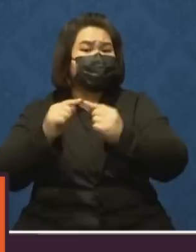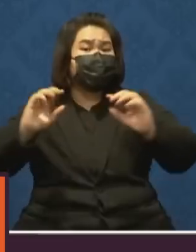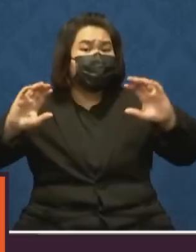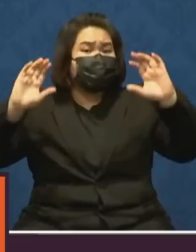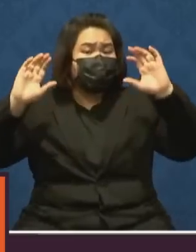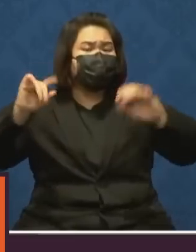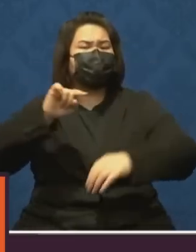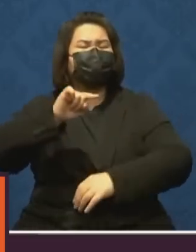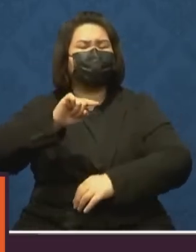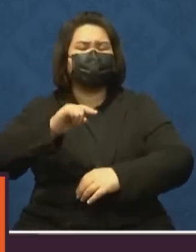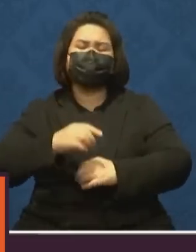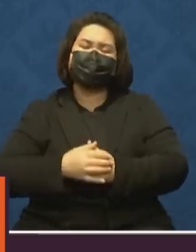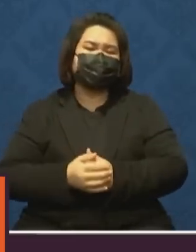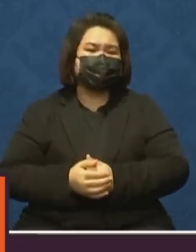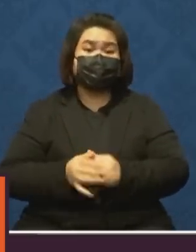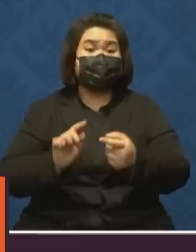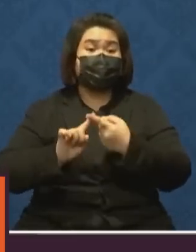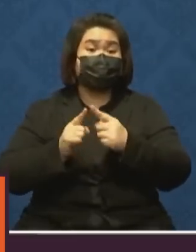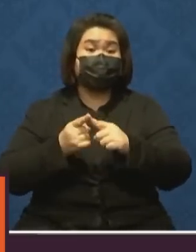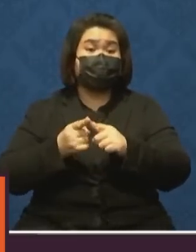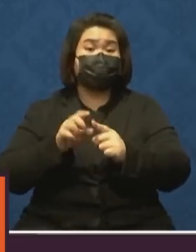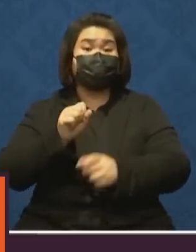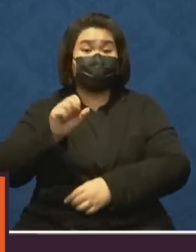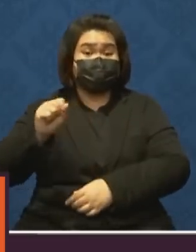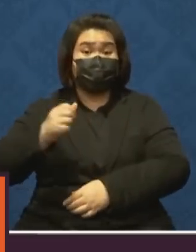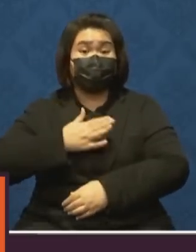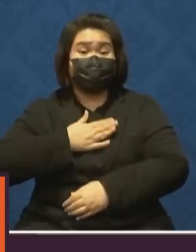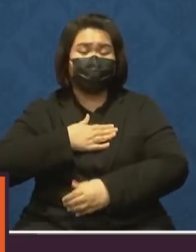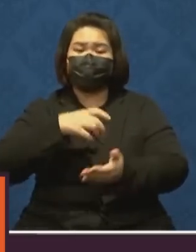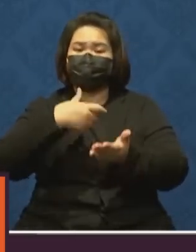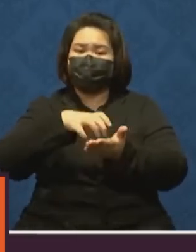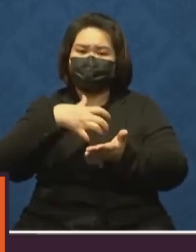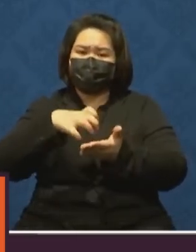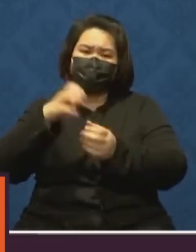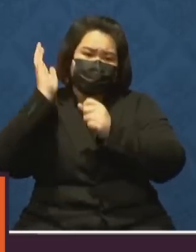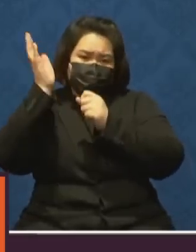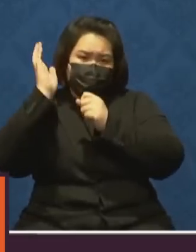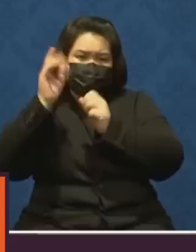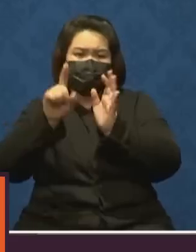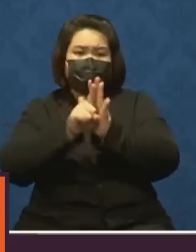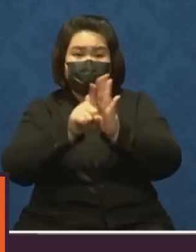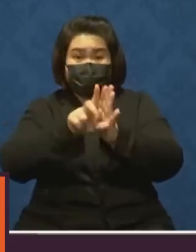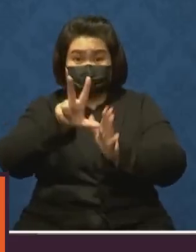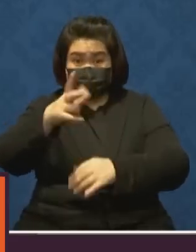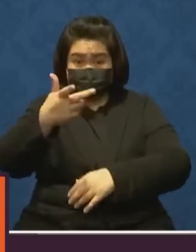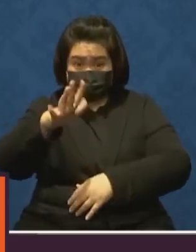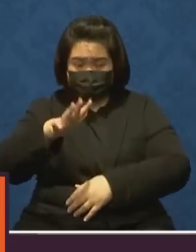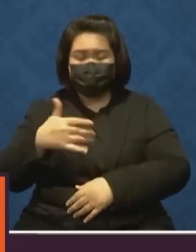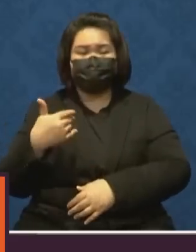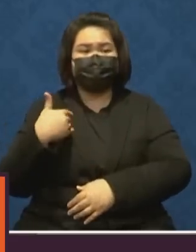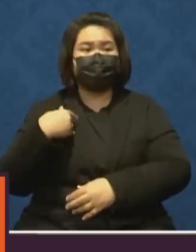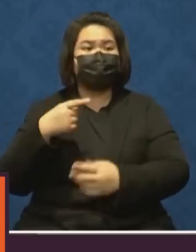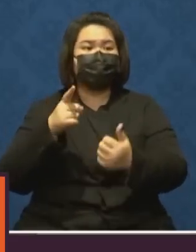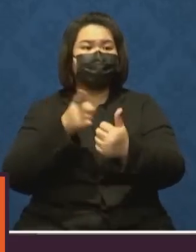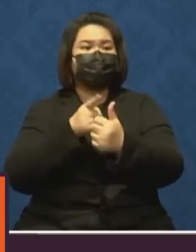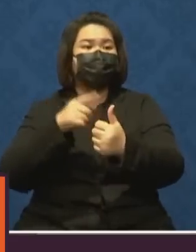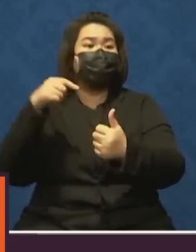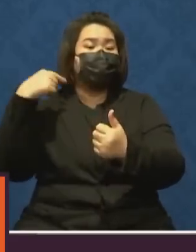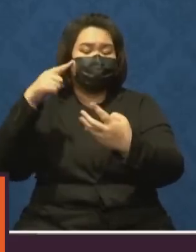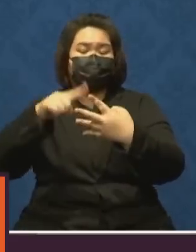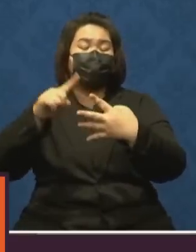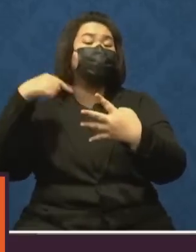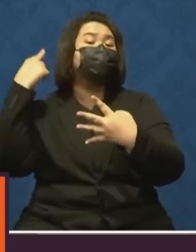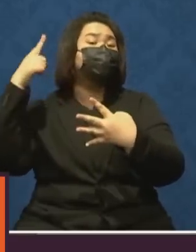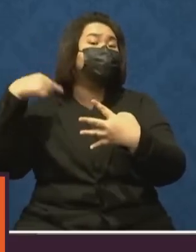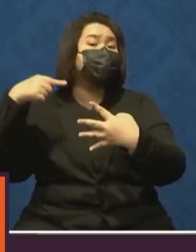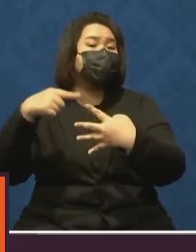ปยตermeตรเธึแกพิส ไปไว้ในตลอด 3 ครทผ่านมาไม่วจะเปนส.ส.ส.ส.กญญาที่เคยก่าหาไ